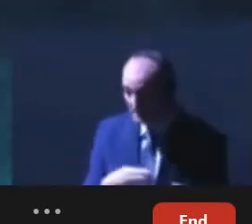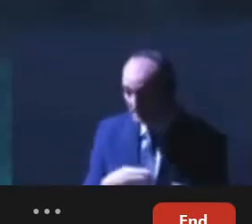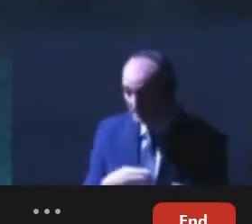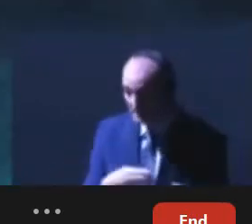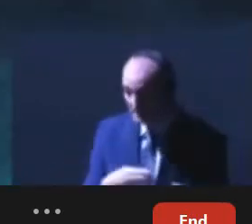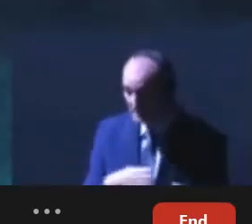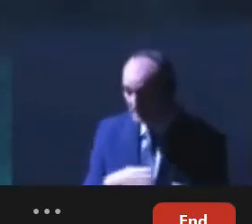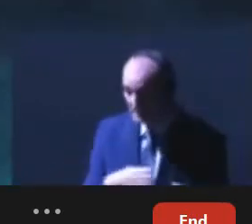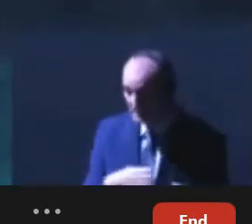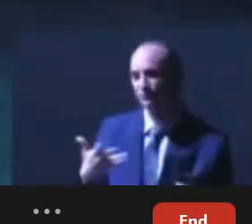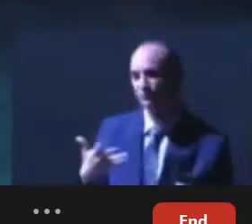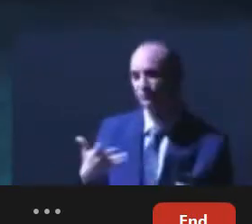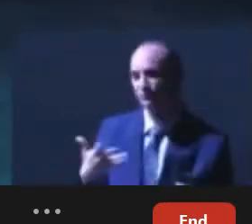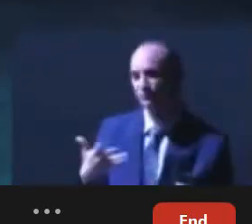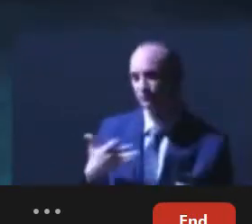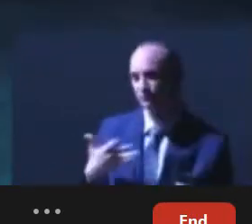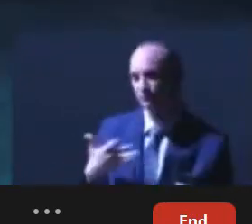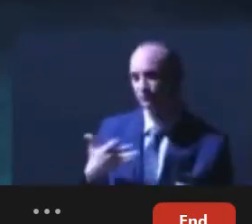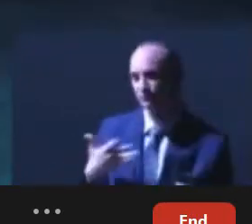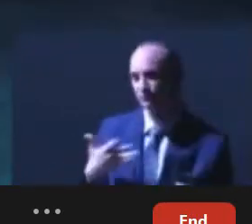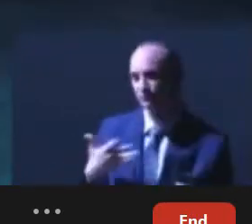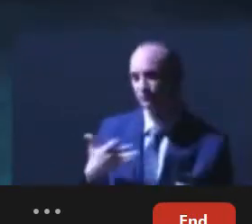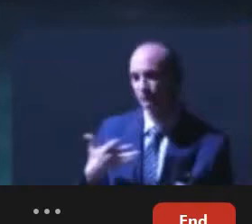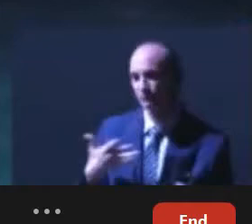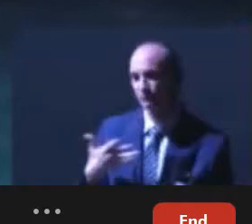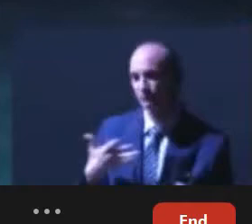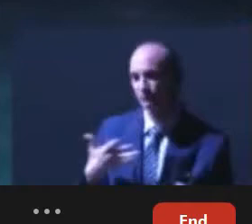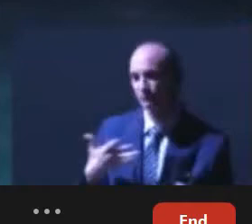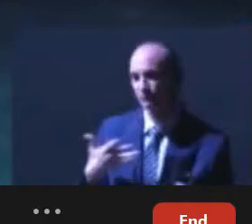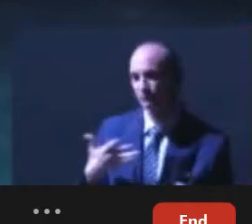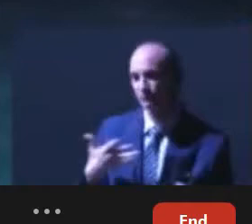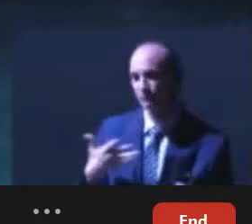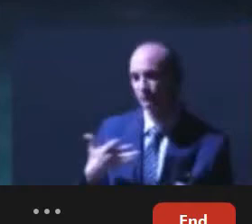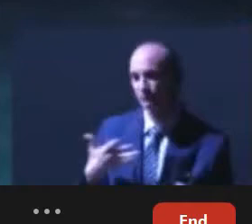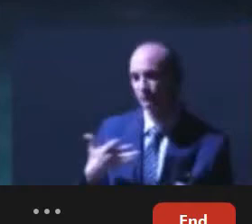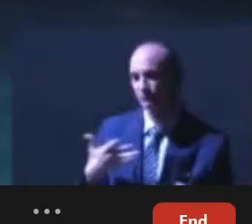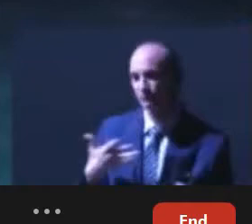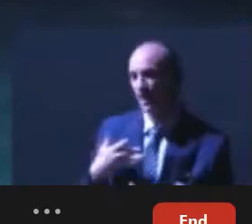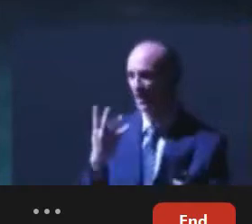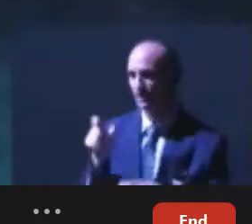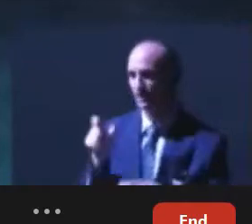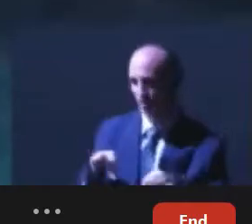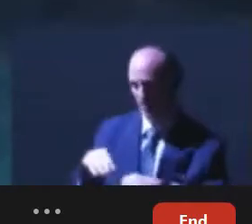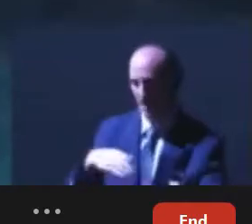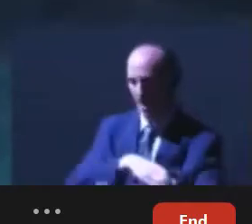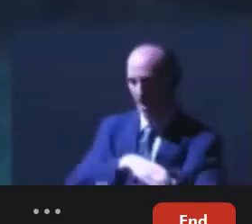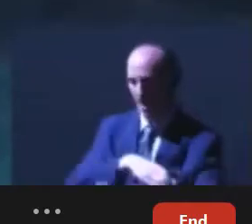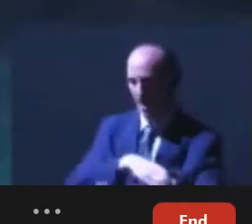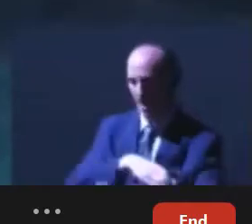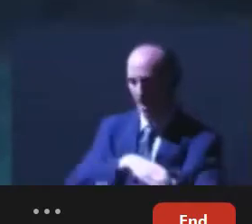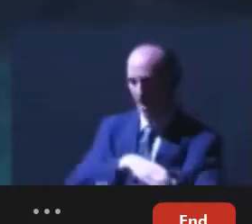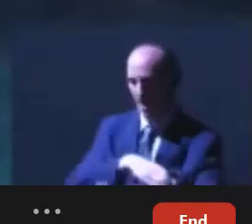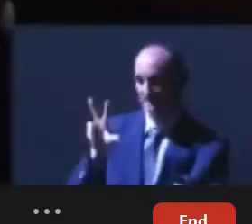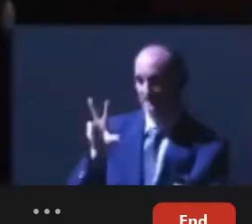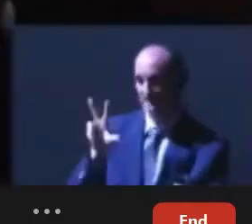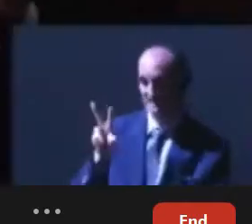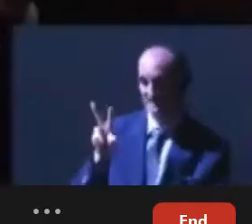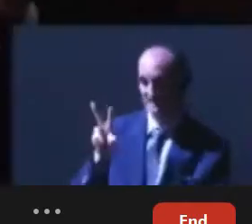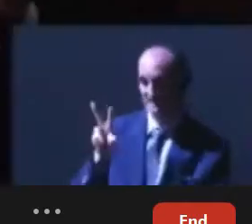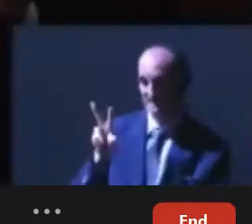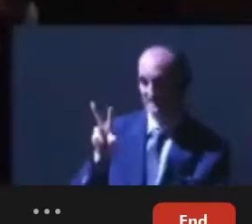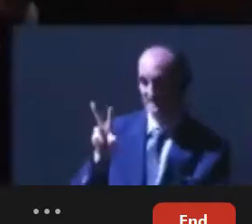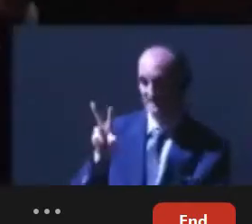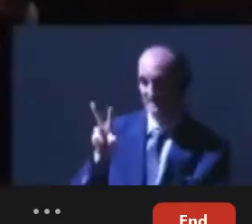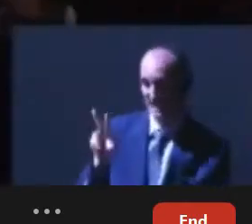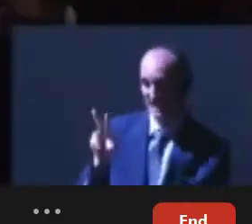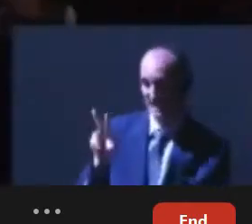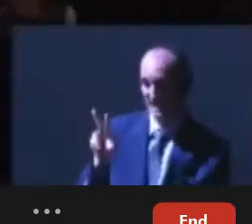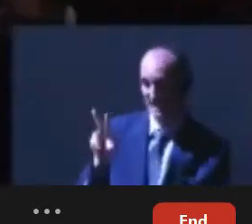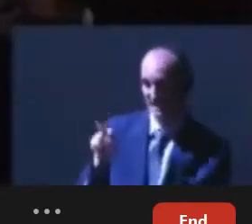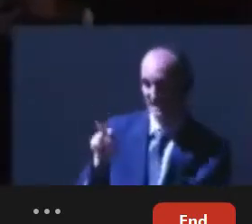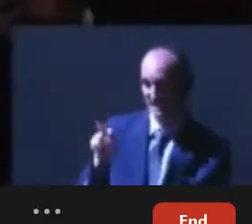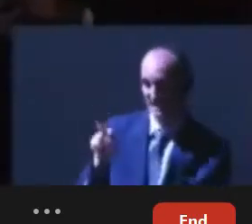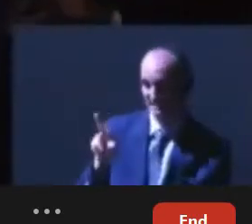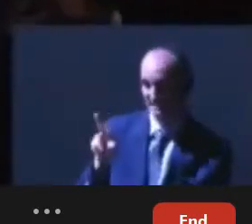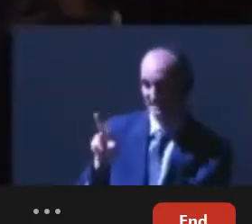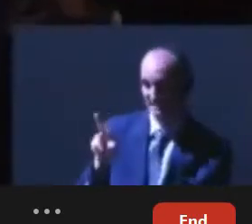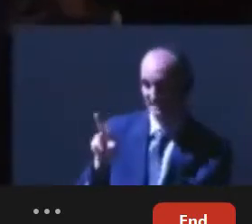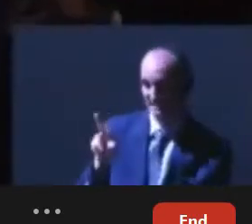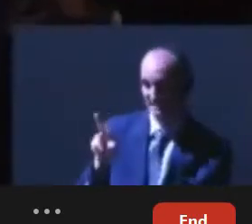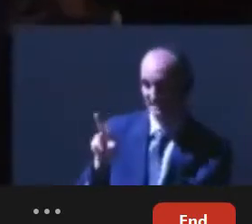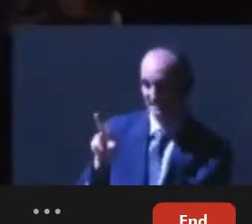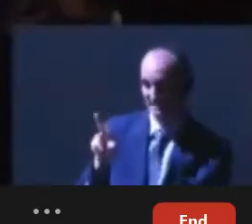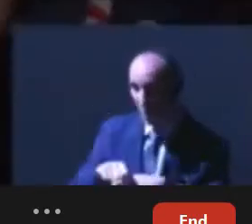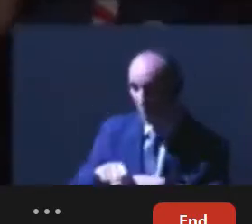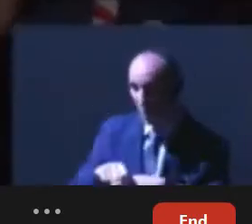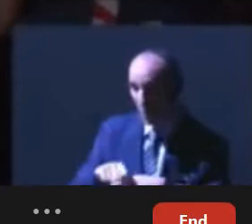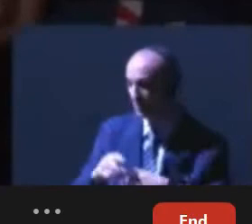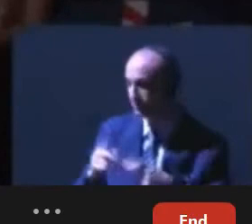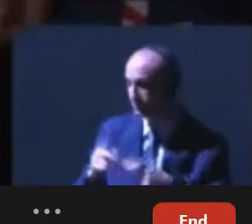có 30 người, thậm chí là ở khu vực có thể là chúng ta có nhiều hơn 100 chẳng hạn. Chúng ta không tự làm được cái đấy một mình đâu, nếu mà